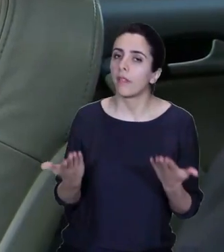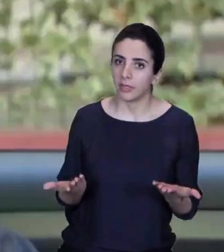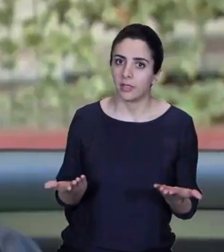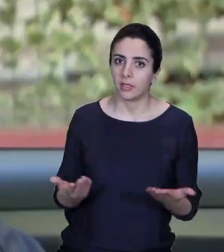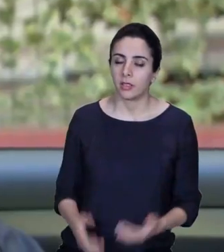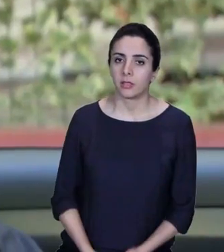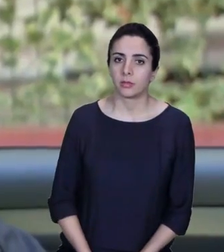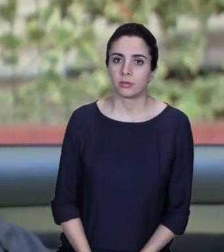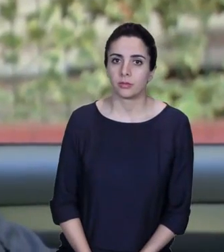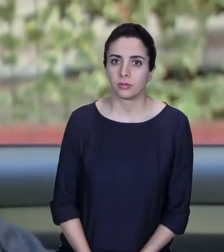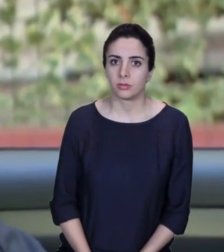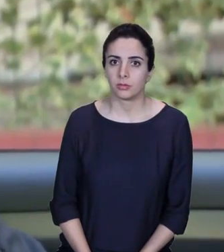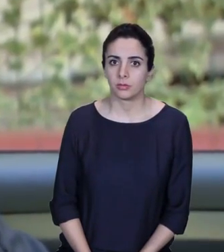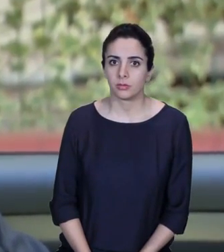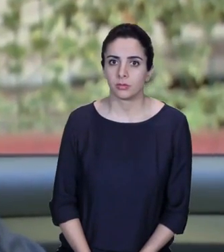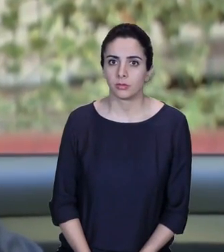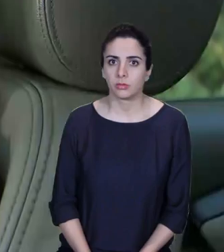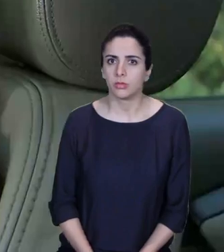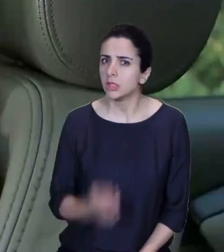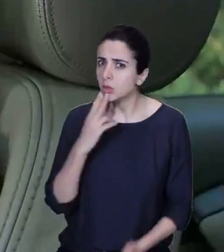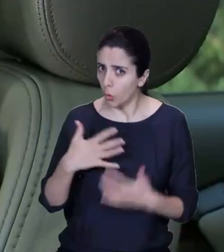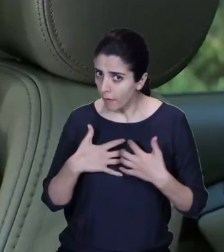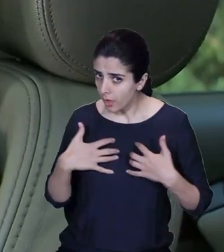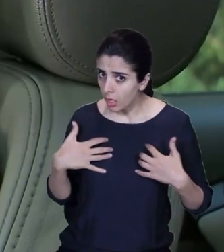Aha. Ne kadar güvenilir biri?